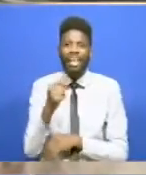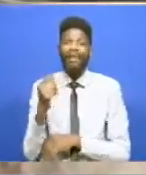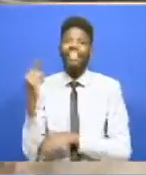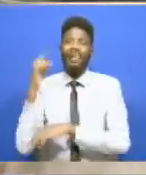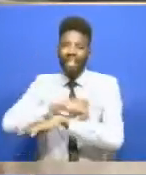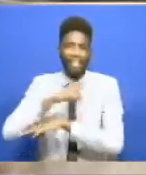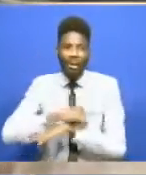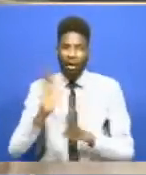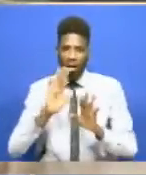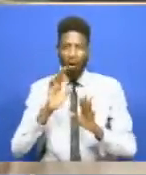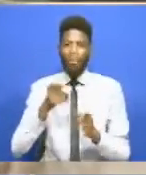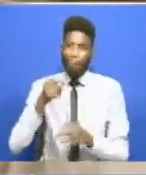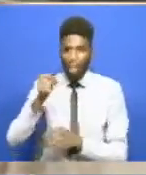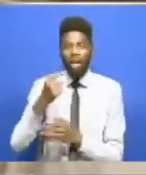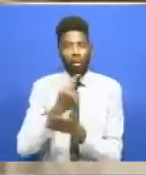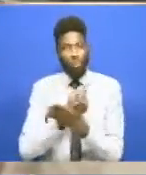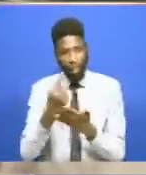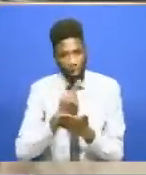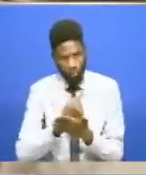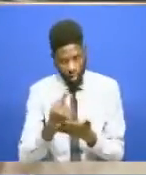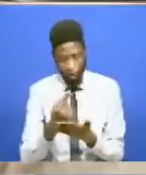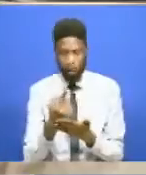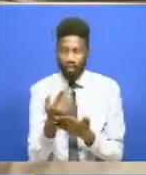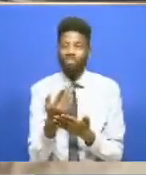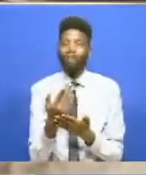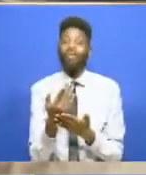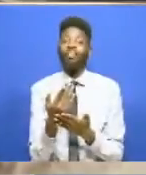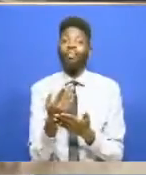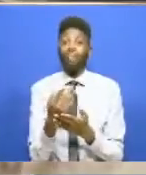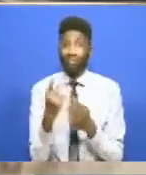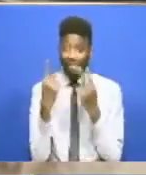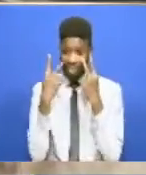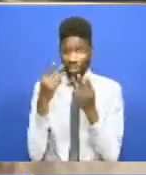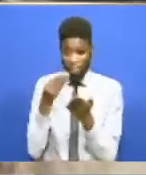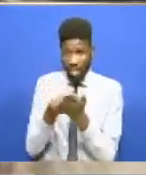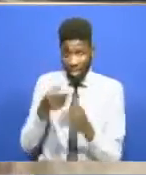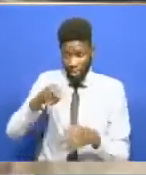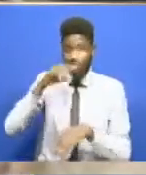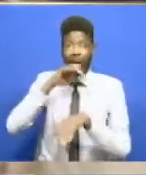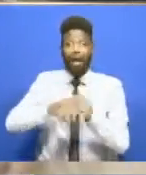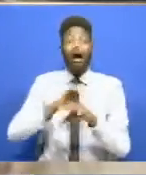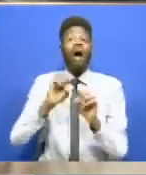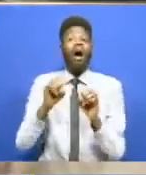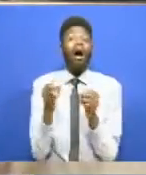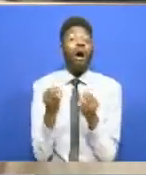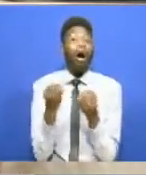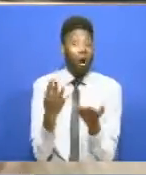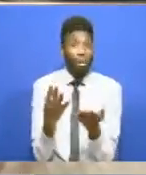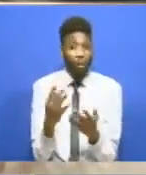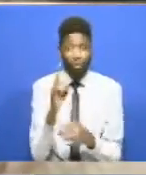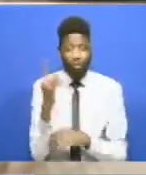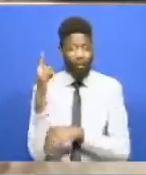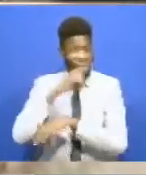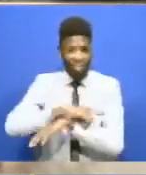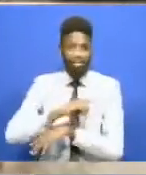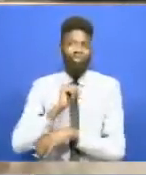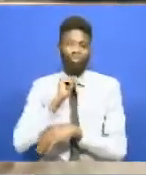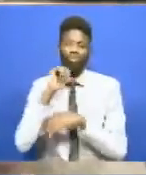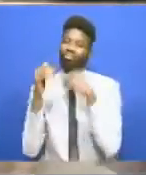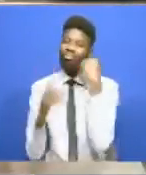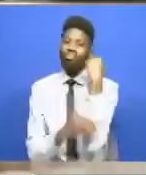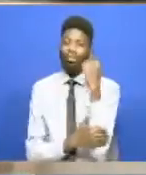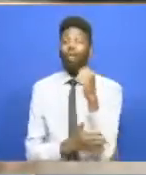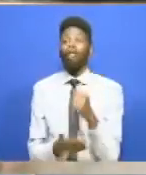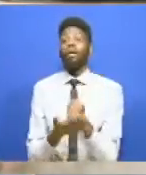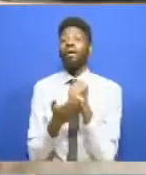weekly ama by weekly. Kwa hivyo ukiona ile pesa wanapata kwa siku sio pesa mbaya.